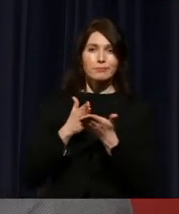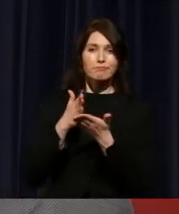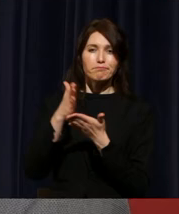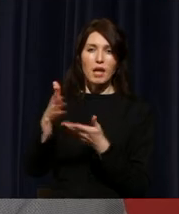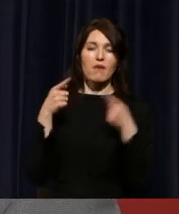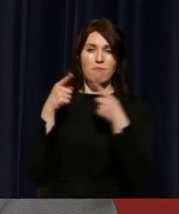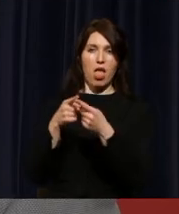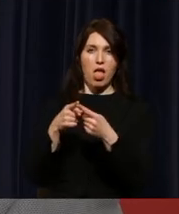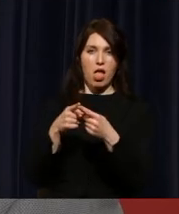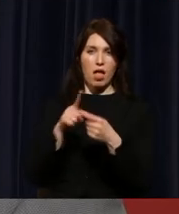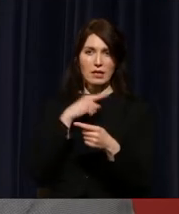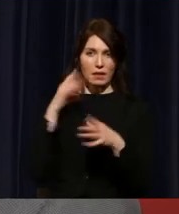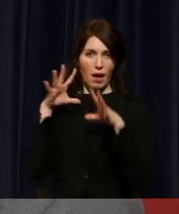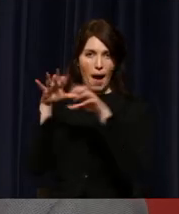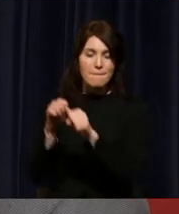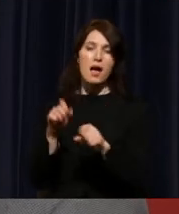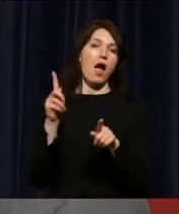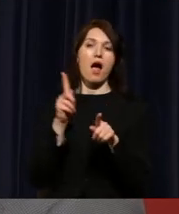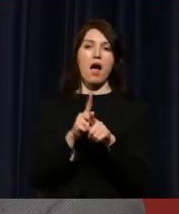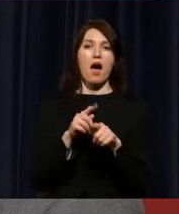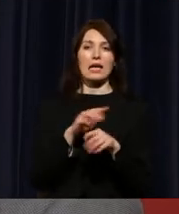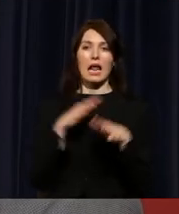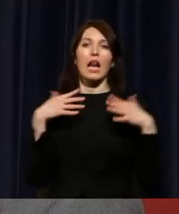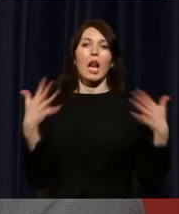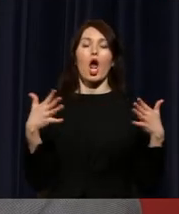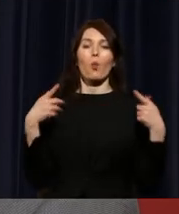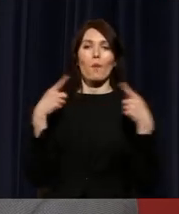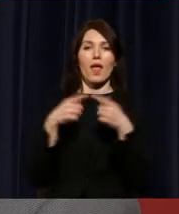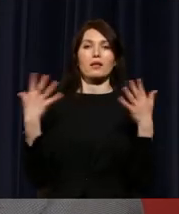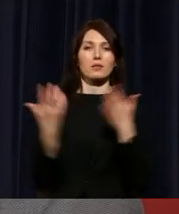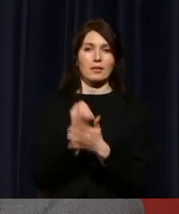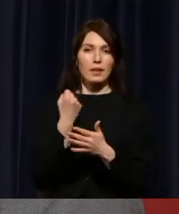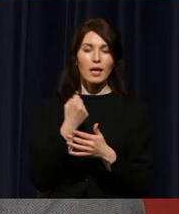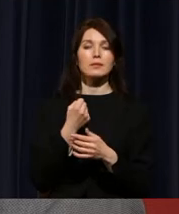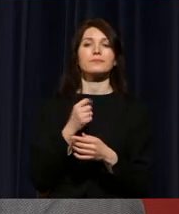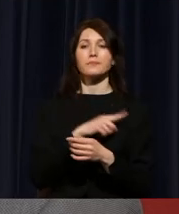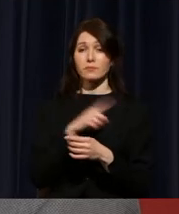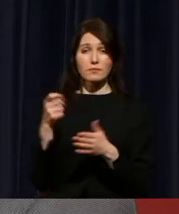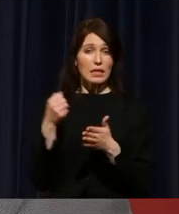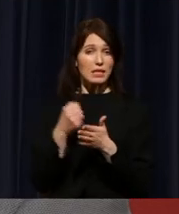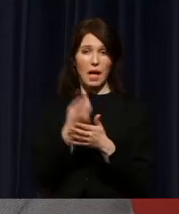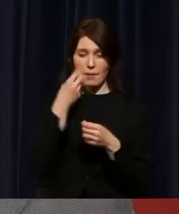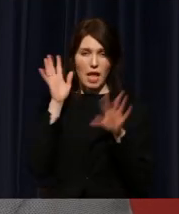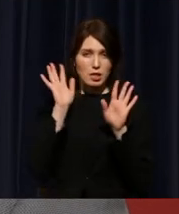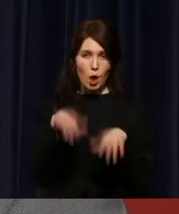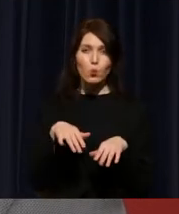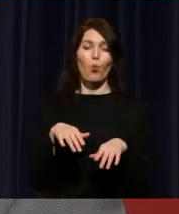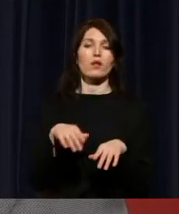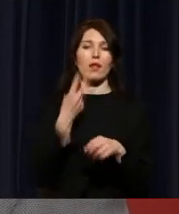mērķi, tad arī mums viņu vislabāk arī sasniegsim, nokļūsim līdz tam, neskatoties uz